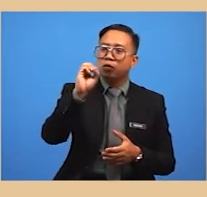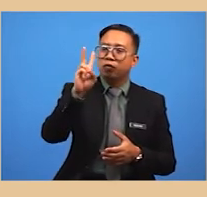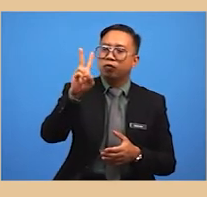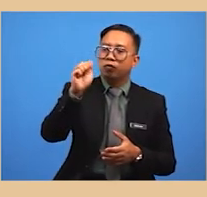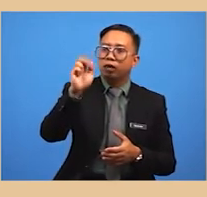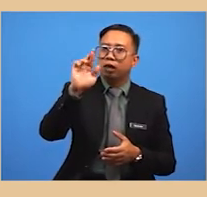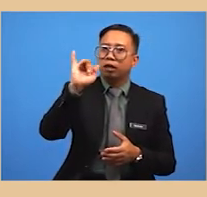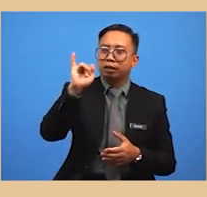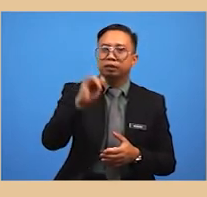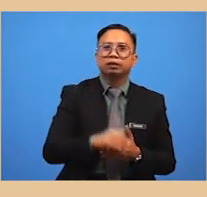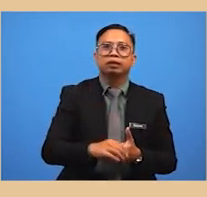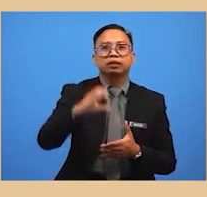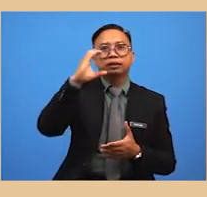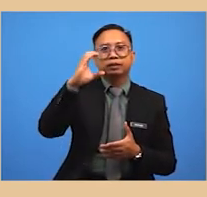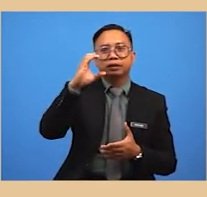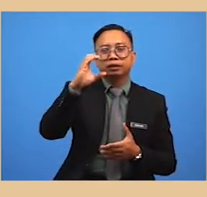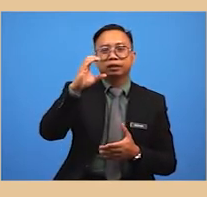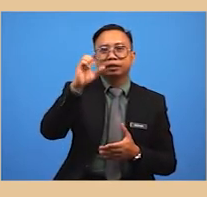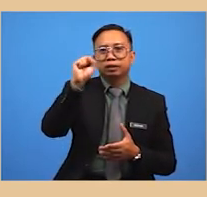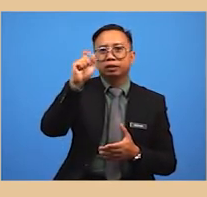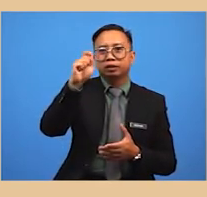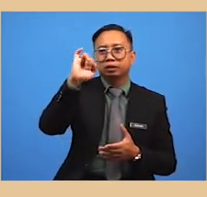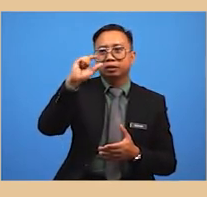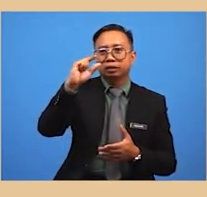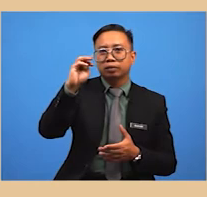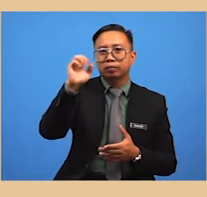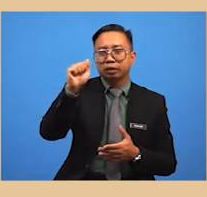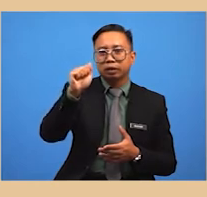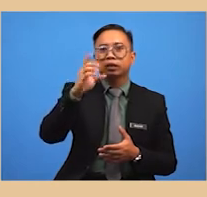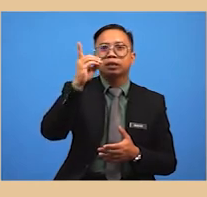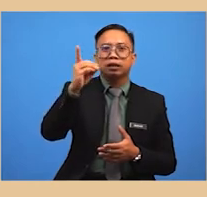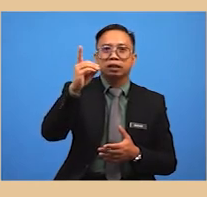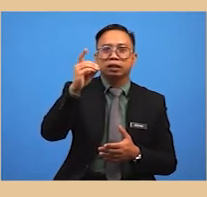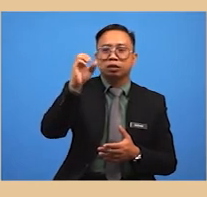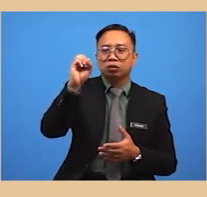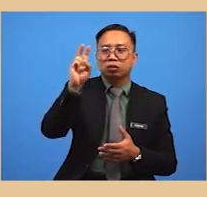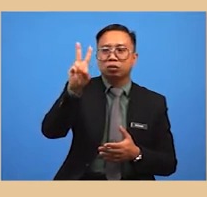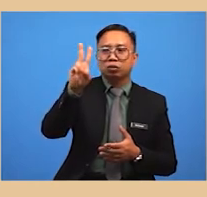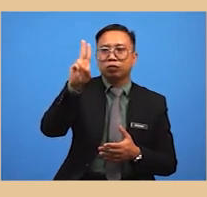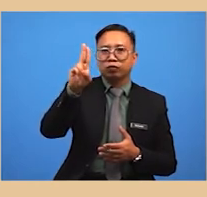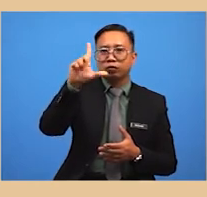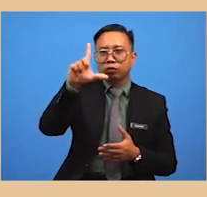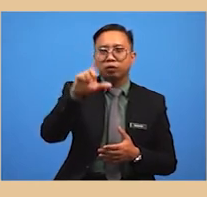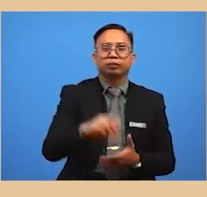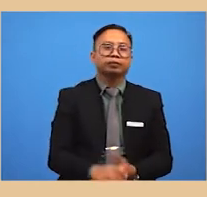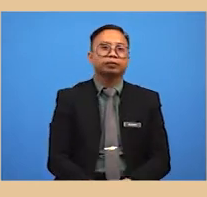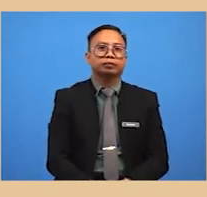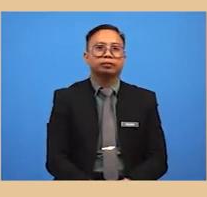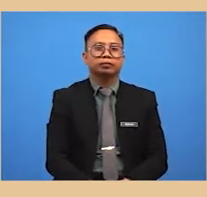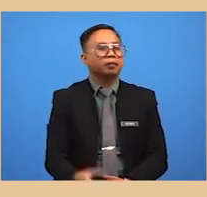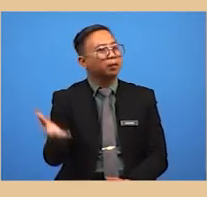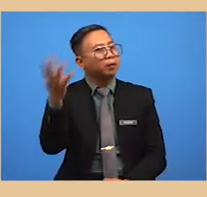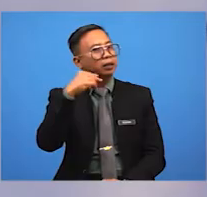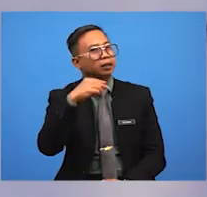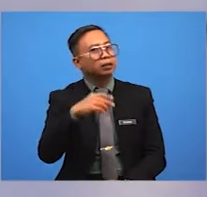ovary. C pula ialah stigma dan D adalah ovum.